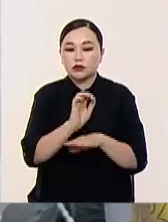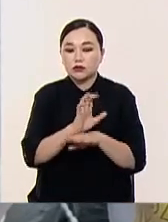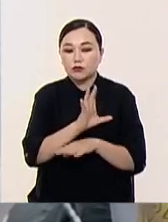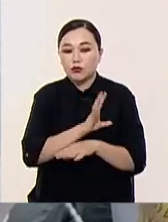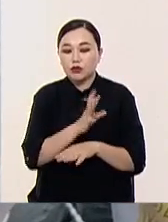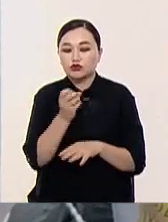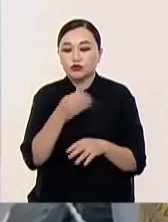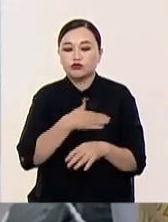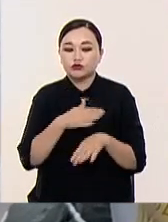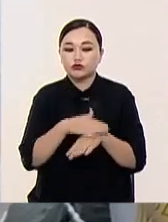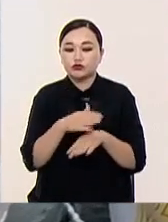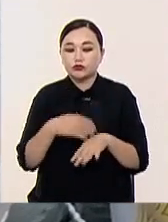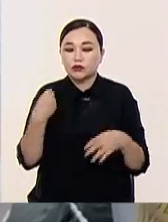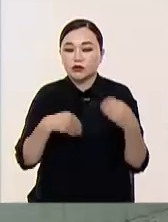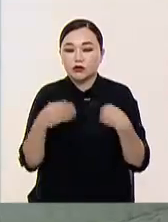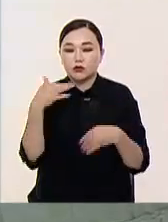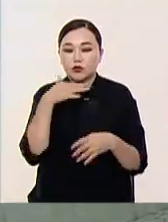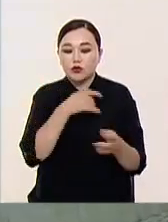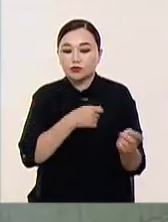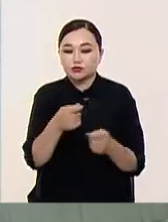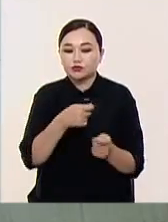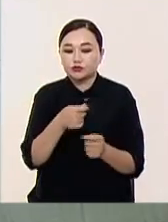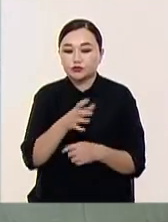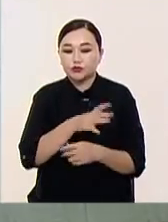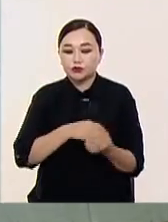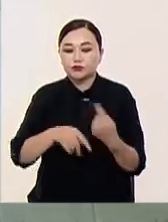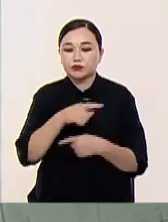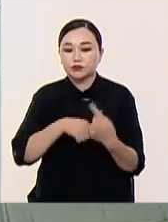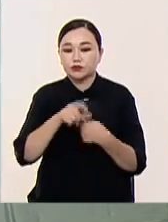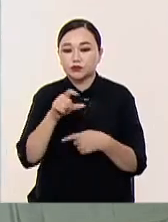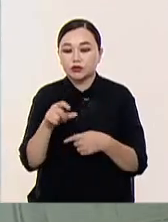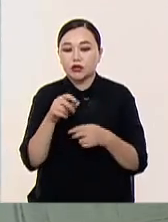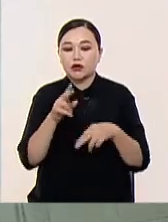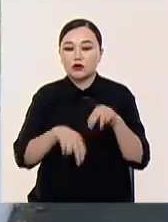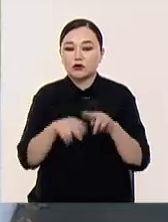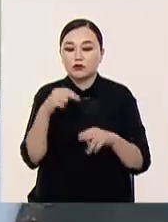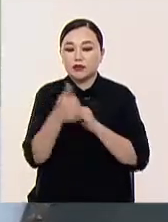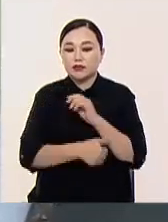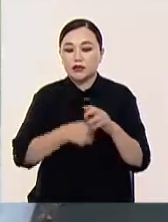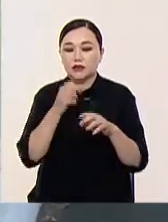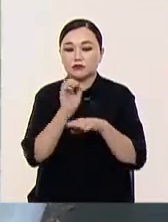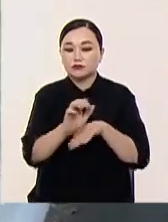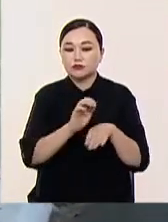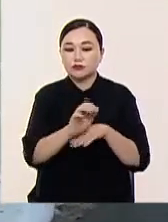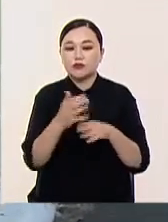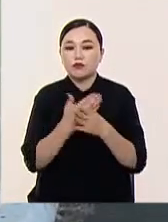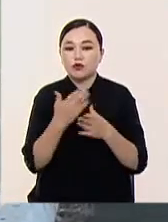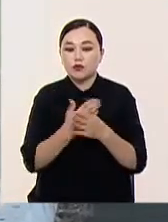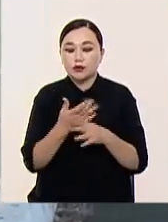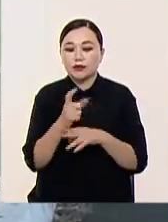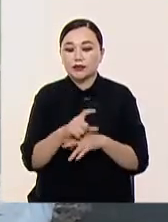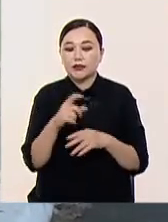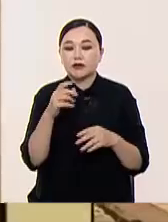жомарт жандардың киім-кешекті көптеп әкелген екен, ал кәсіпкерлер құрылыс материалдарын беріп көмектесіп жатыр. Бұған қоса